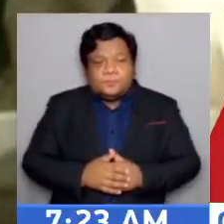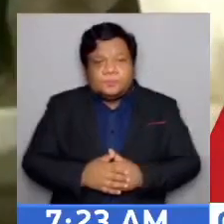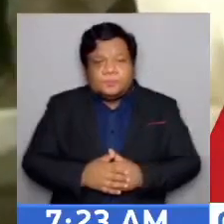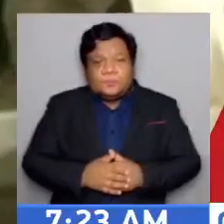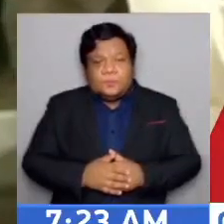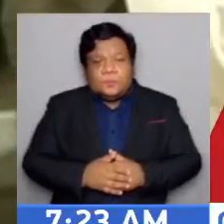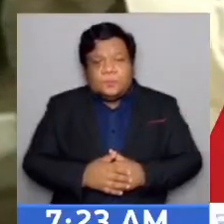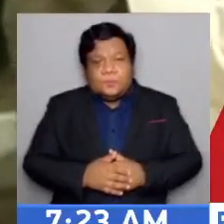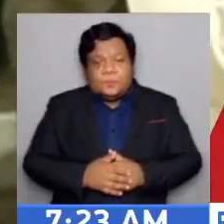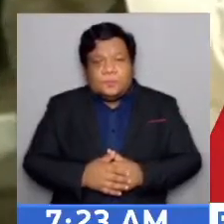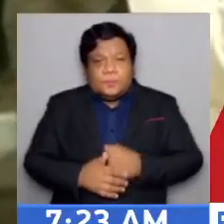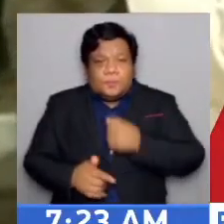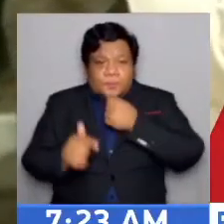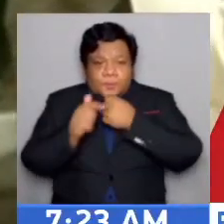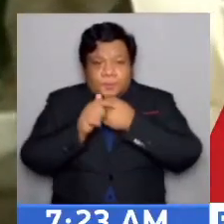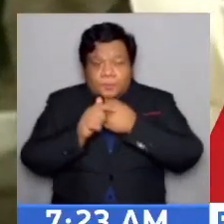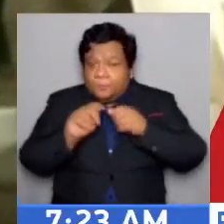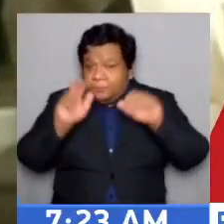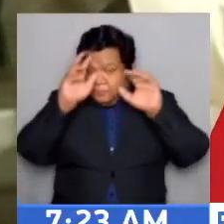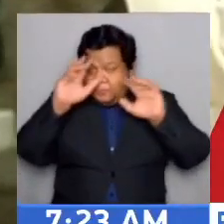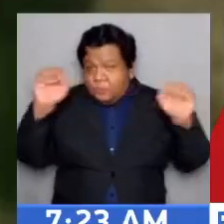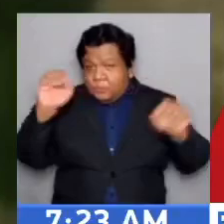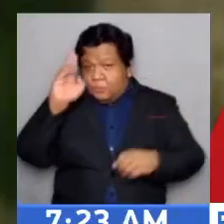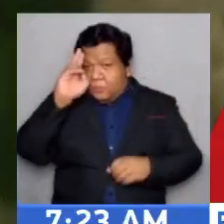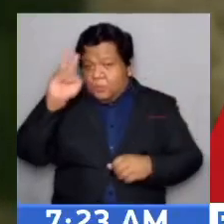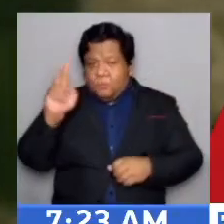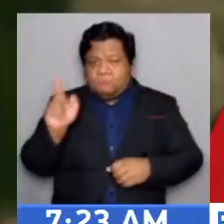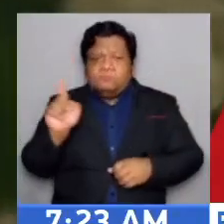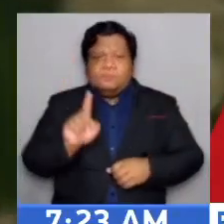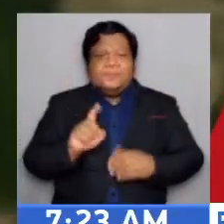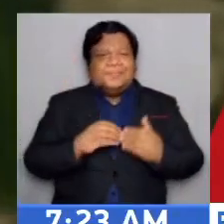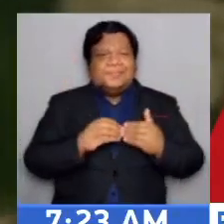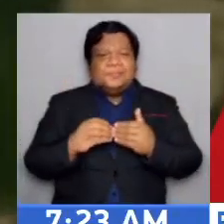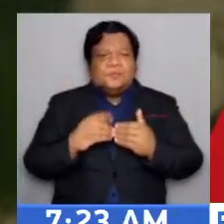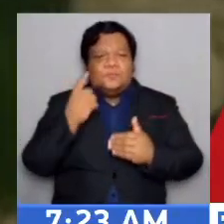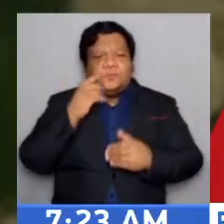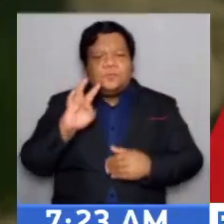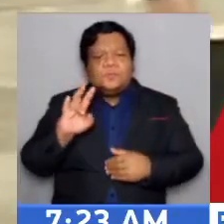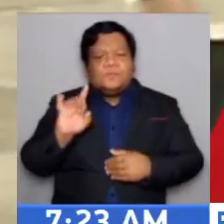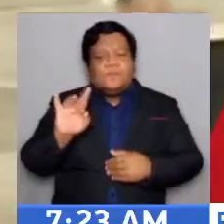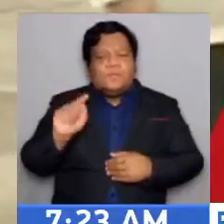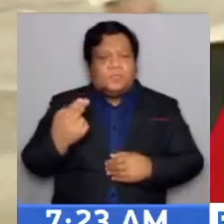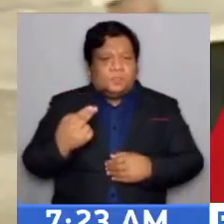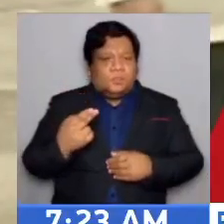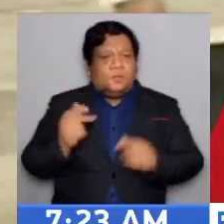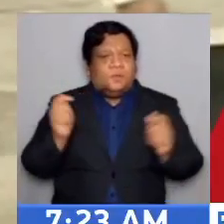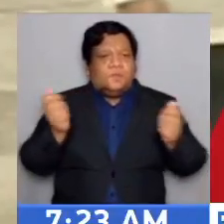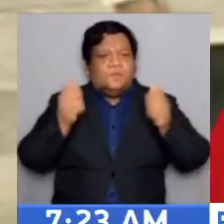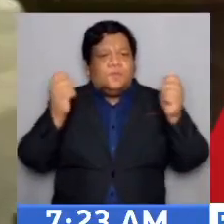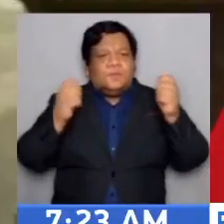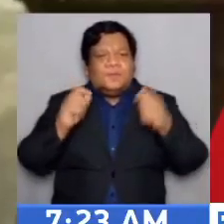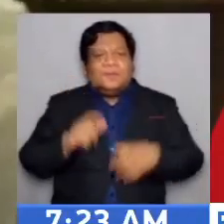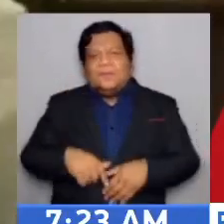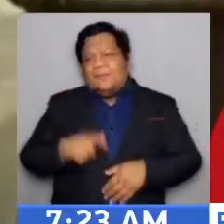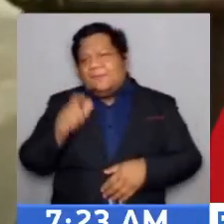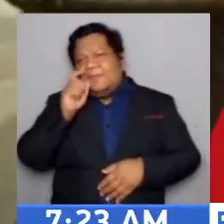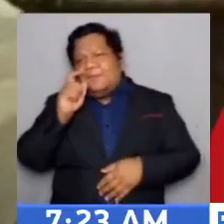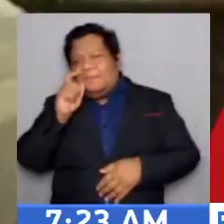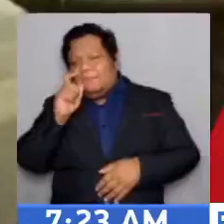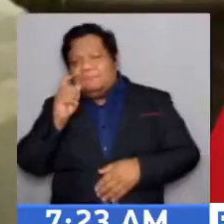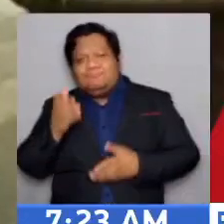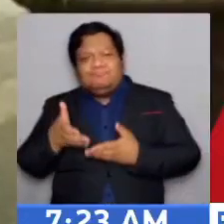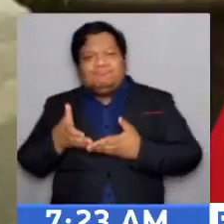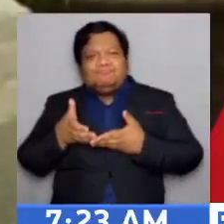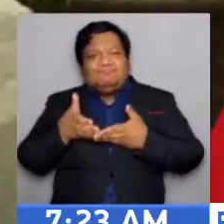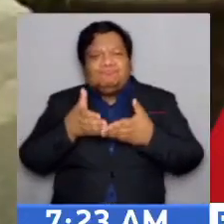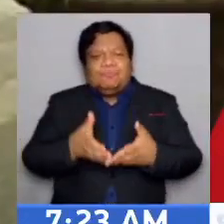Pinangunahan ni Pangulong Bongbong Marcos ang 78th anniversary ng Leyte Gulf Landing sa Palo, Leyte. Ito yung makasaysayang pagbabalik ng mga